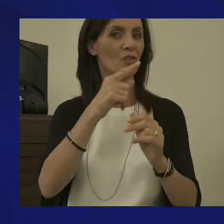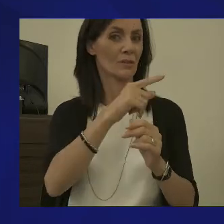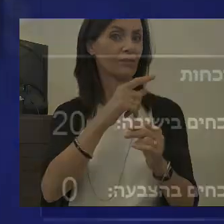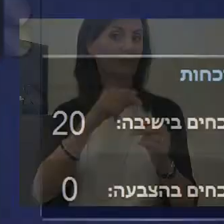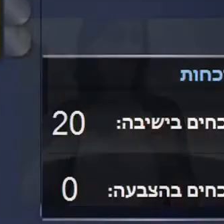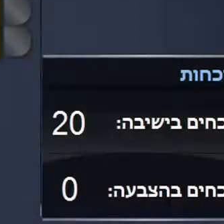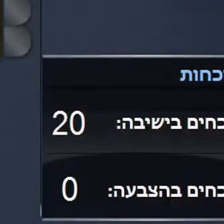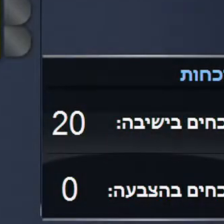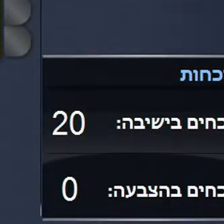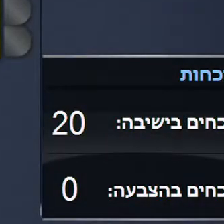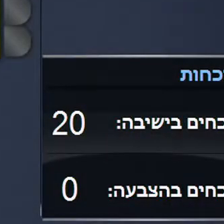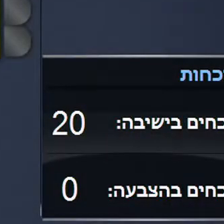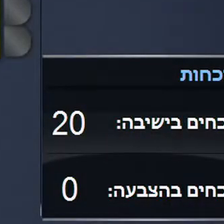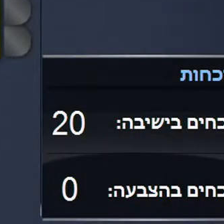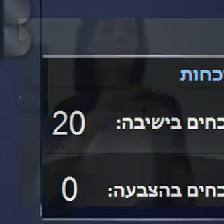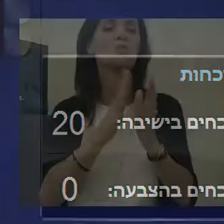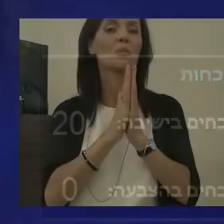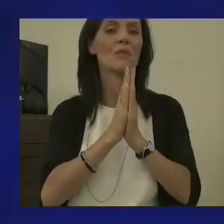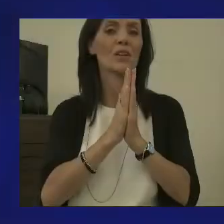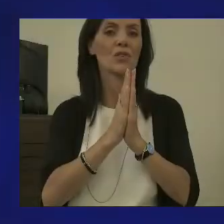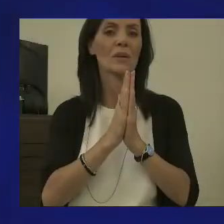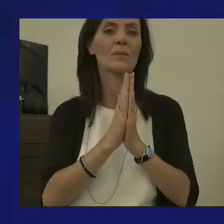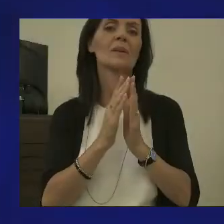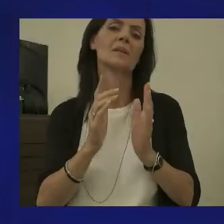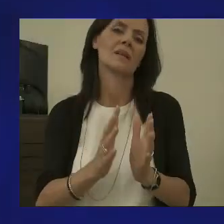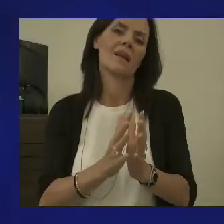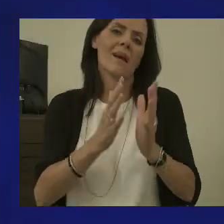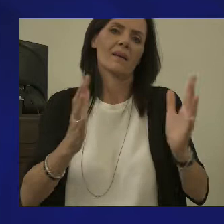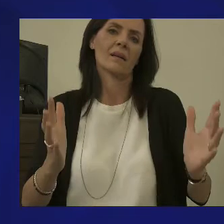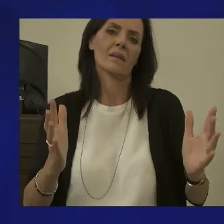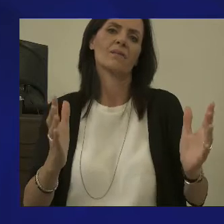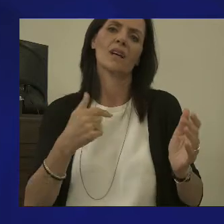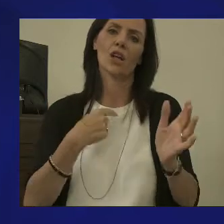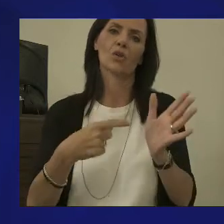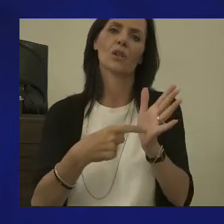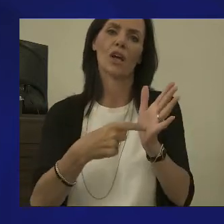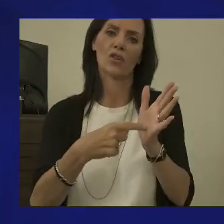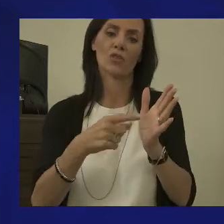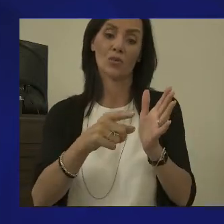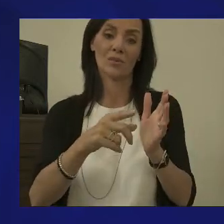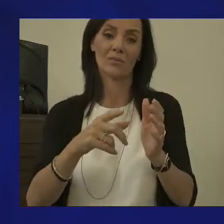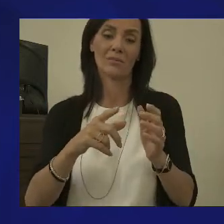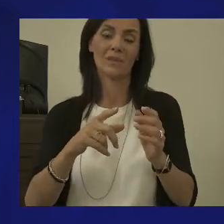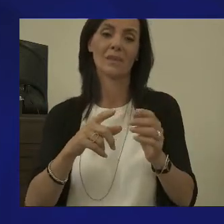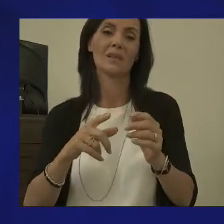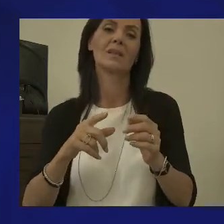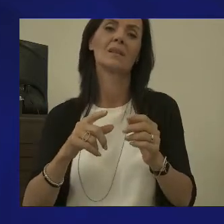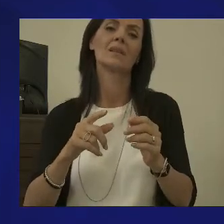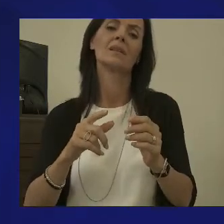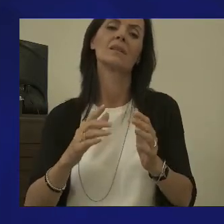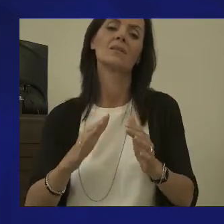היום. ומה שהם מבקשים בעצם, כמו שאמרתי, זה להרחיב אותו, אבל אנחנו דרשנו שמסגרת ההרחבה יופרשו